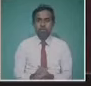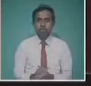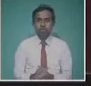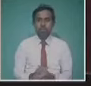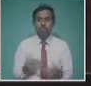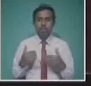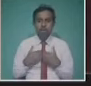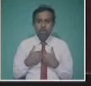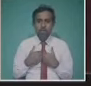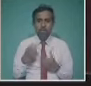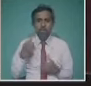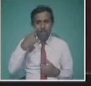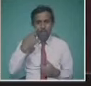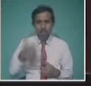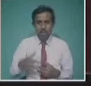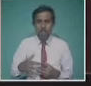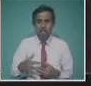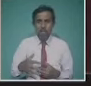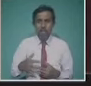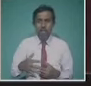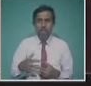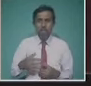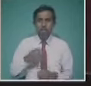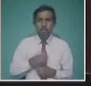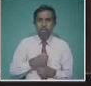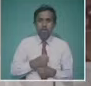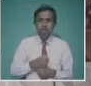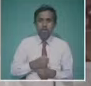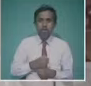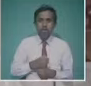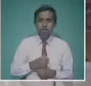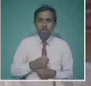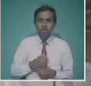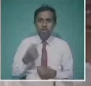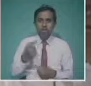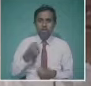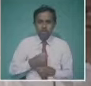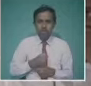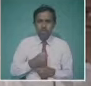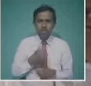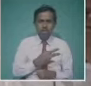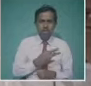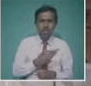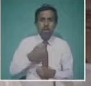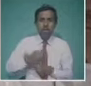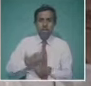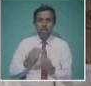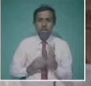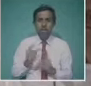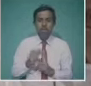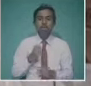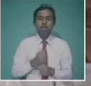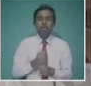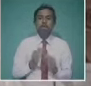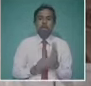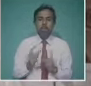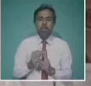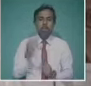අපි දැක්කා විශේෂයෙන්ම මේ රාජ්‍ය නියෝජ්‍ය ඇමති රාජ්‍ය රාජ්‍ය ඇමතිතුමිය ඔව් රාජ්‍ය